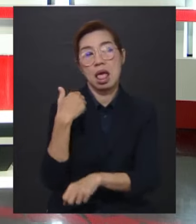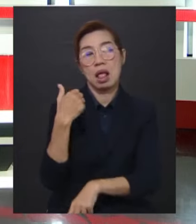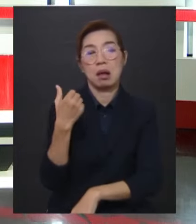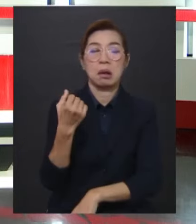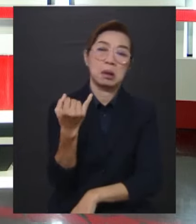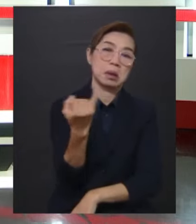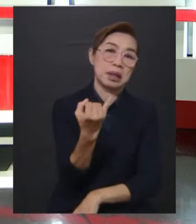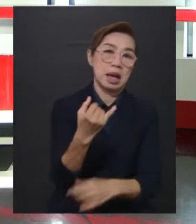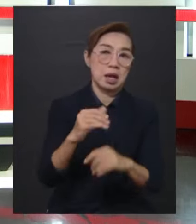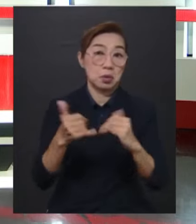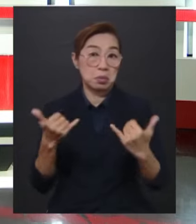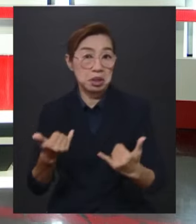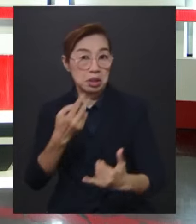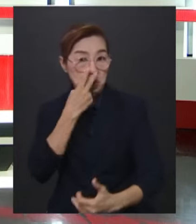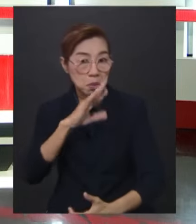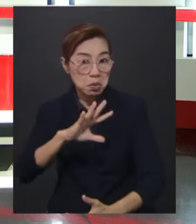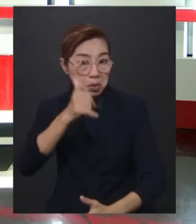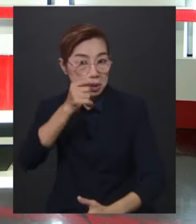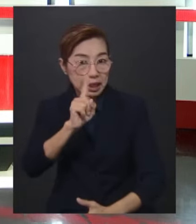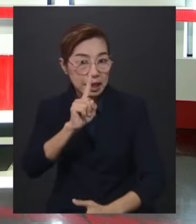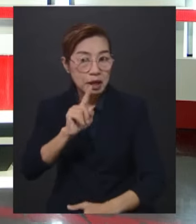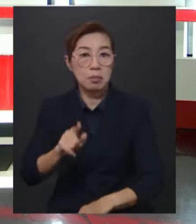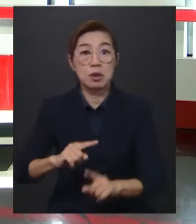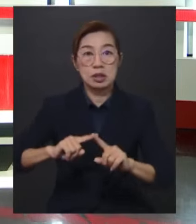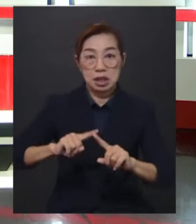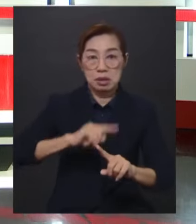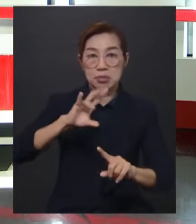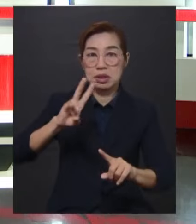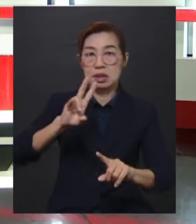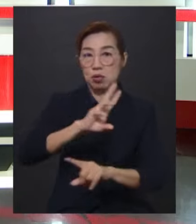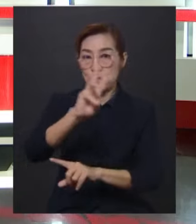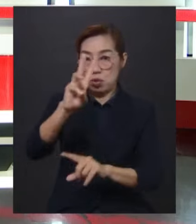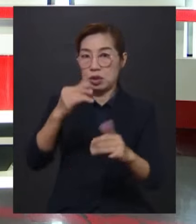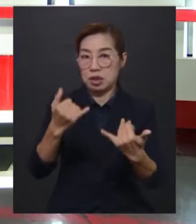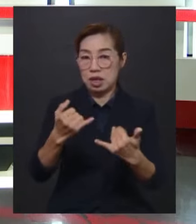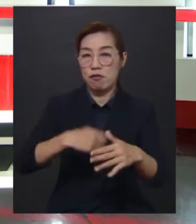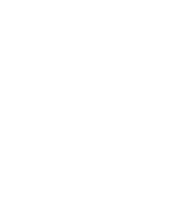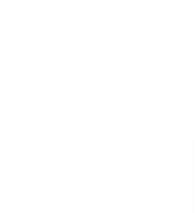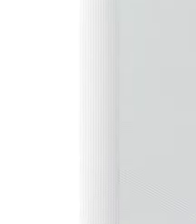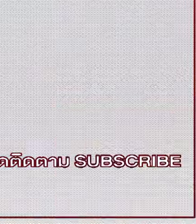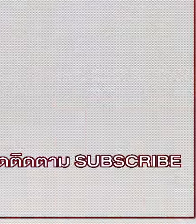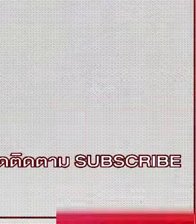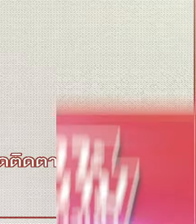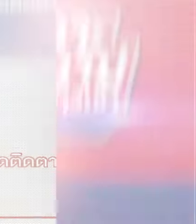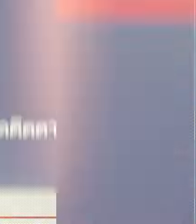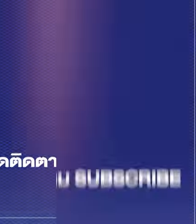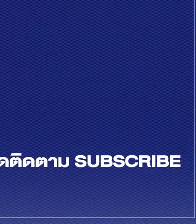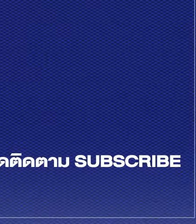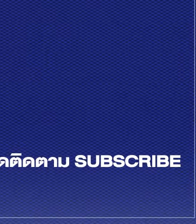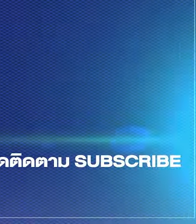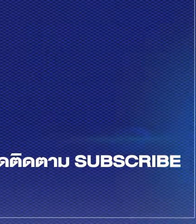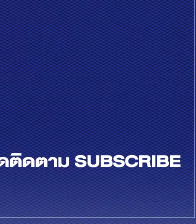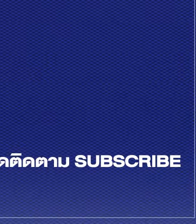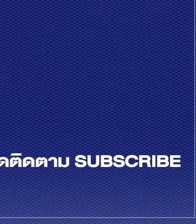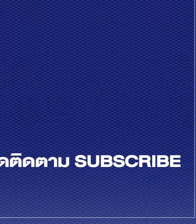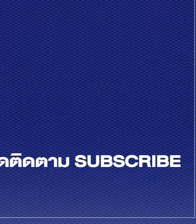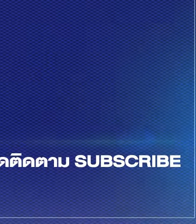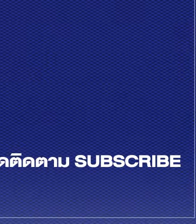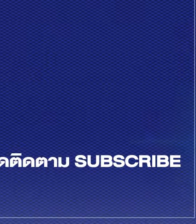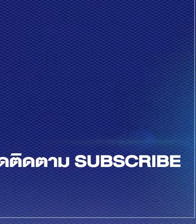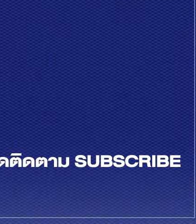่ะเดี๋ยวต้องดูปีนี้ที่จะเปิดฉากกัน6กรกฎาคมนี้ย้ำว่าฟุตซอลลีกเริ่มแล้วนะครับ ค่ะOh,